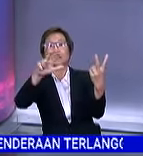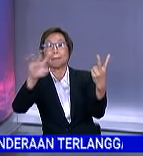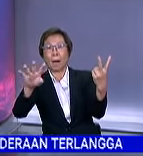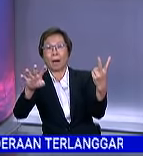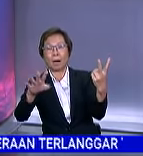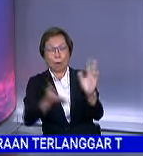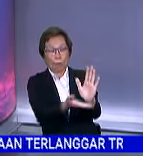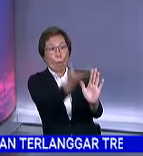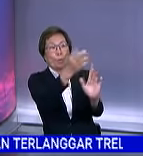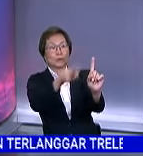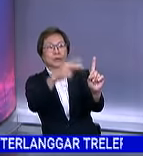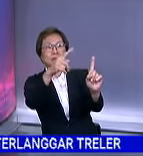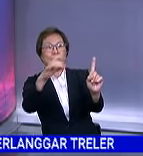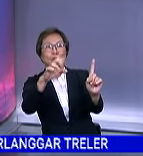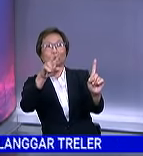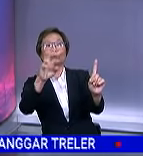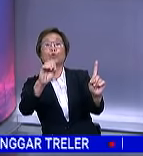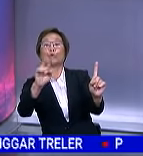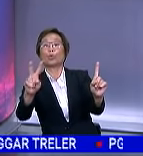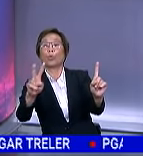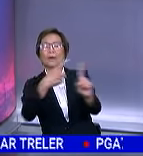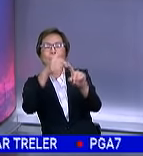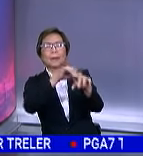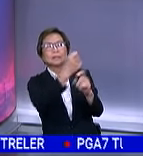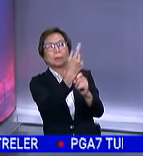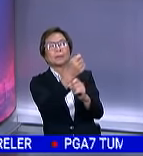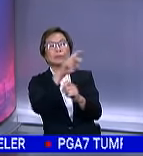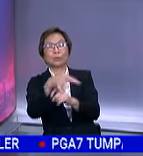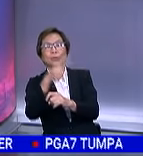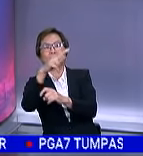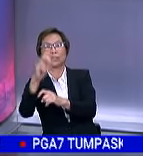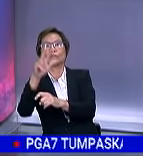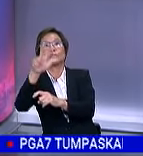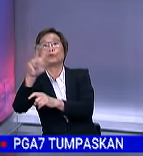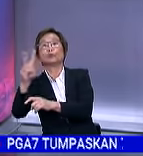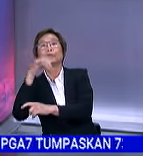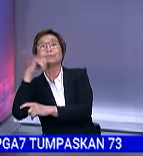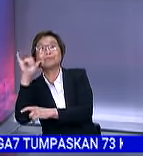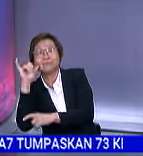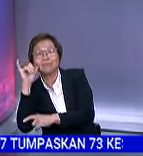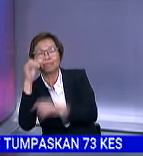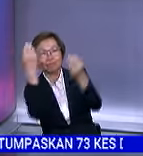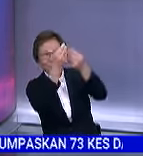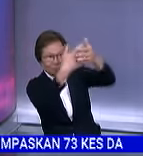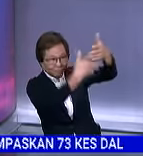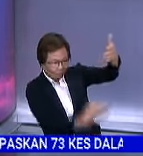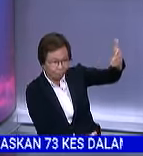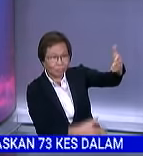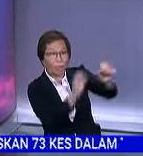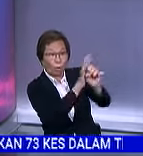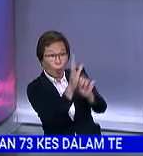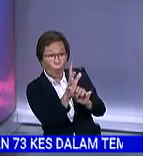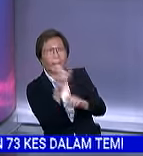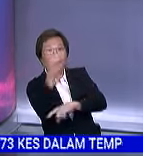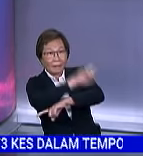12,434, meningkat 1,102 kes daripada 11,332 kes semalam. Berikut statistik kes harian